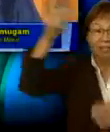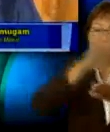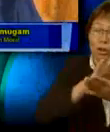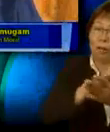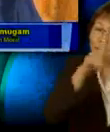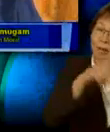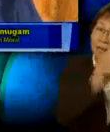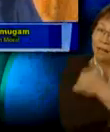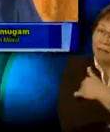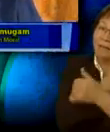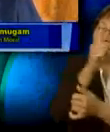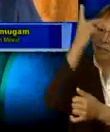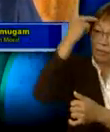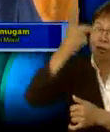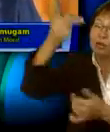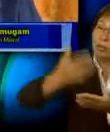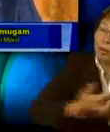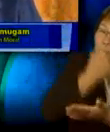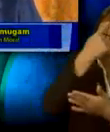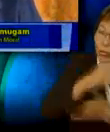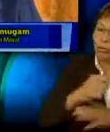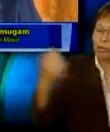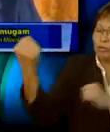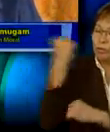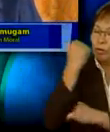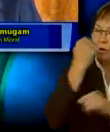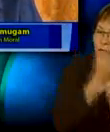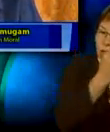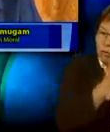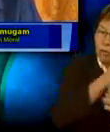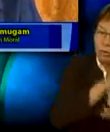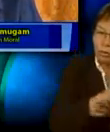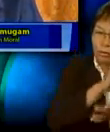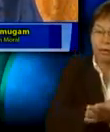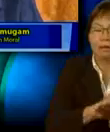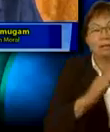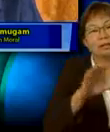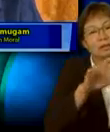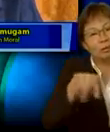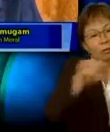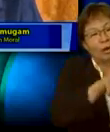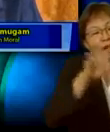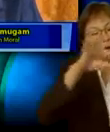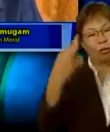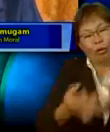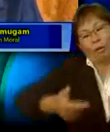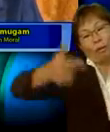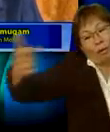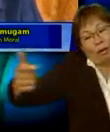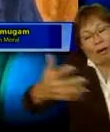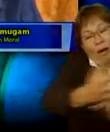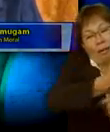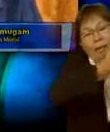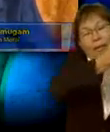Konsep sekolah penyayang merupakan satu konsep baru untuk memantapkan institusi sekolah sebagai sebuah keluarga besar